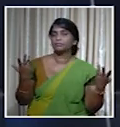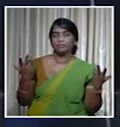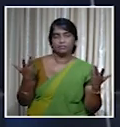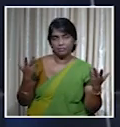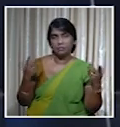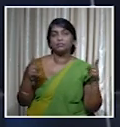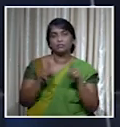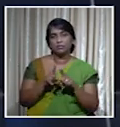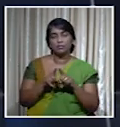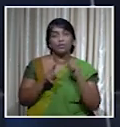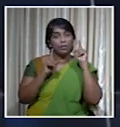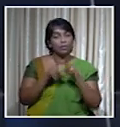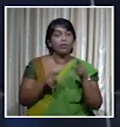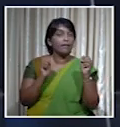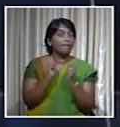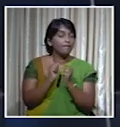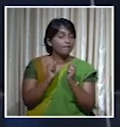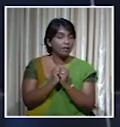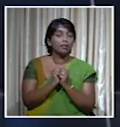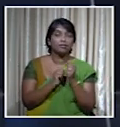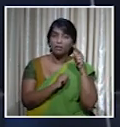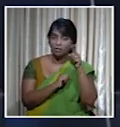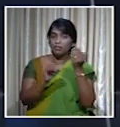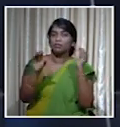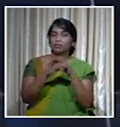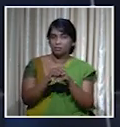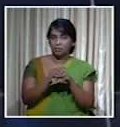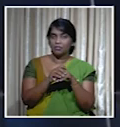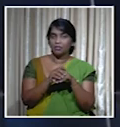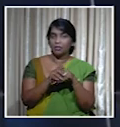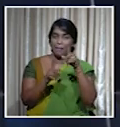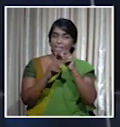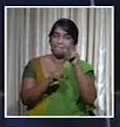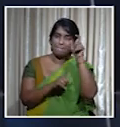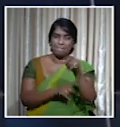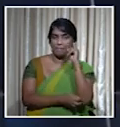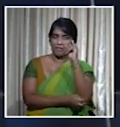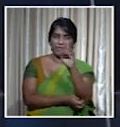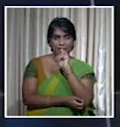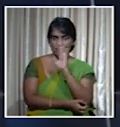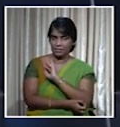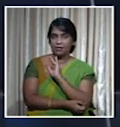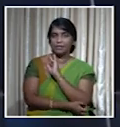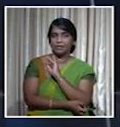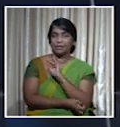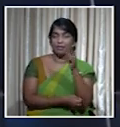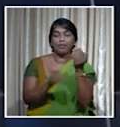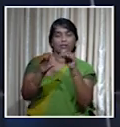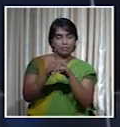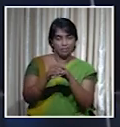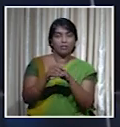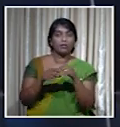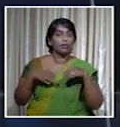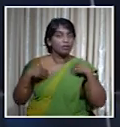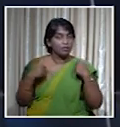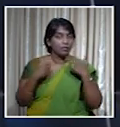නිසා ඒකට කළ යුතු වෙන්නේ ඔබතුමා මැදිහත් වෙලා ඔබතුමාට පුද්ගලිකව මම වැරද්ද පටවනවා නෙමෙයි. ඔබතුමා මැදිහත් වෙලා මේ